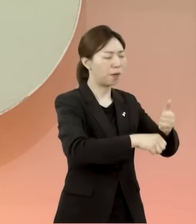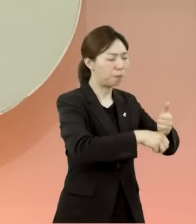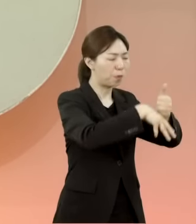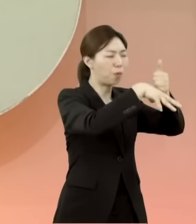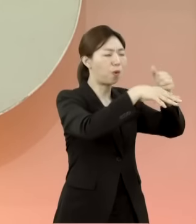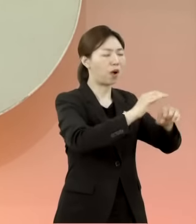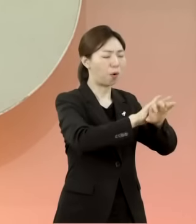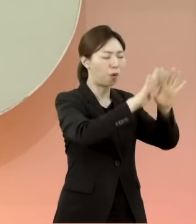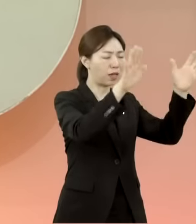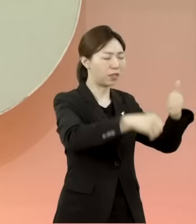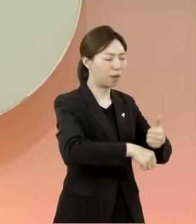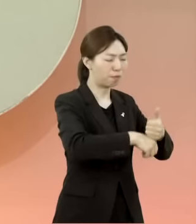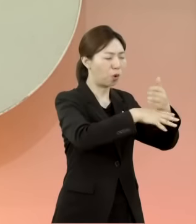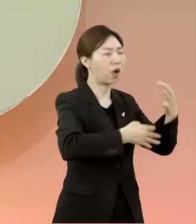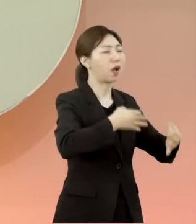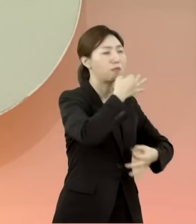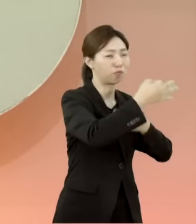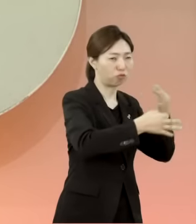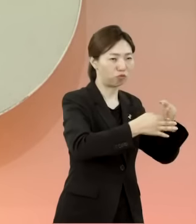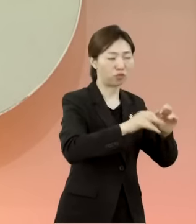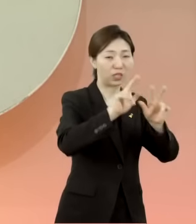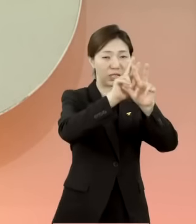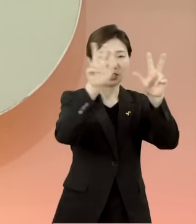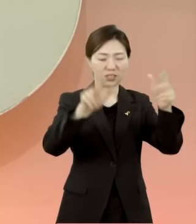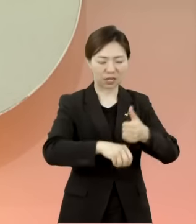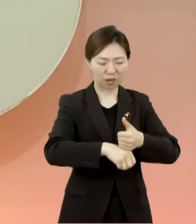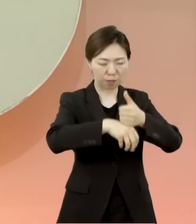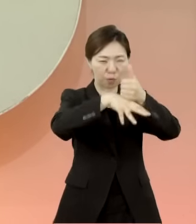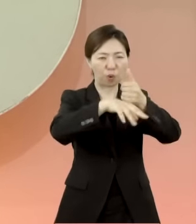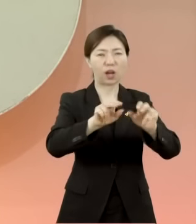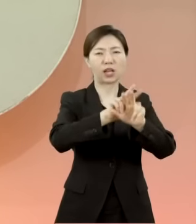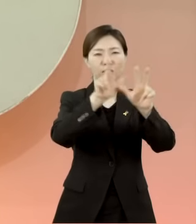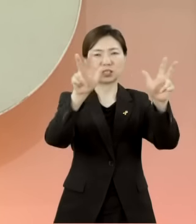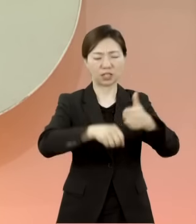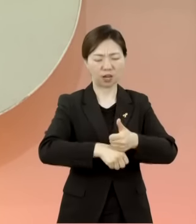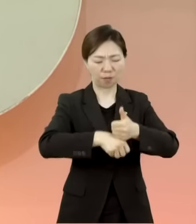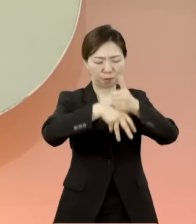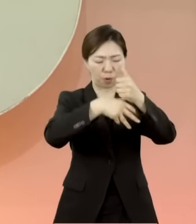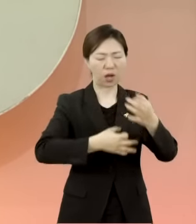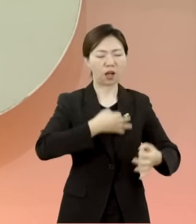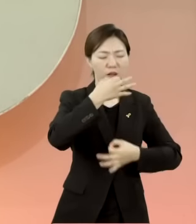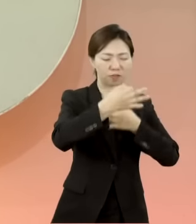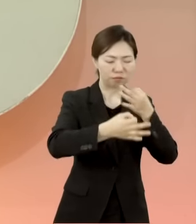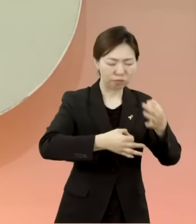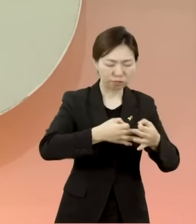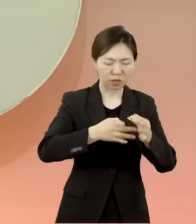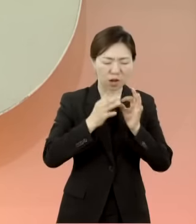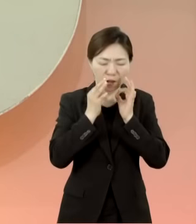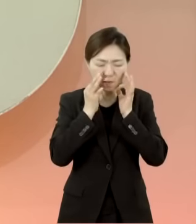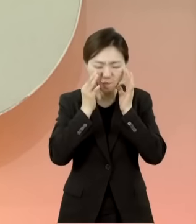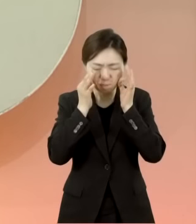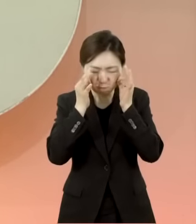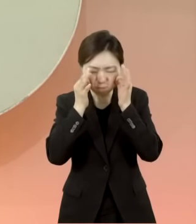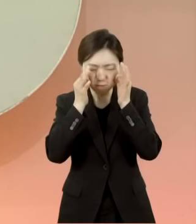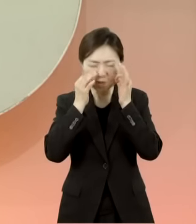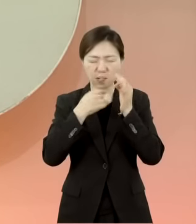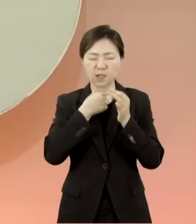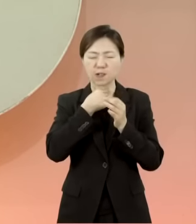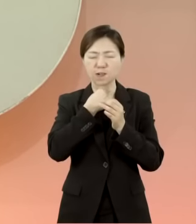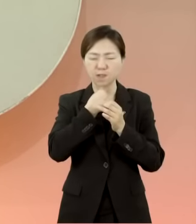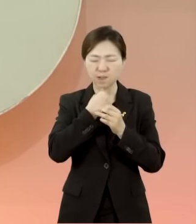관세음보살 지장보살 지장보살 간절하고 정성스럽게 염불을 하다 보면